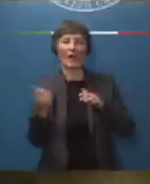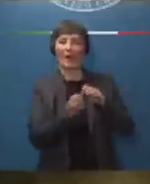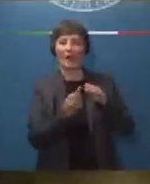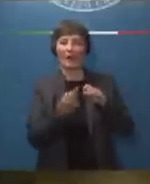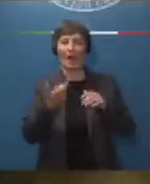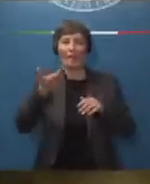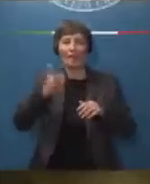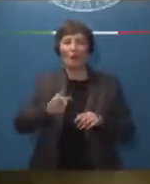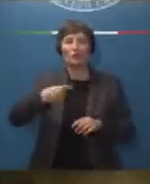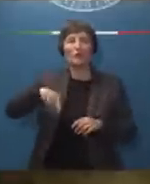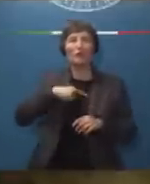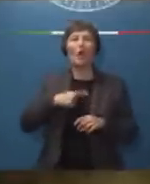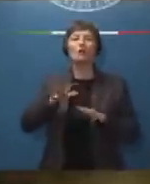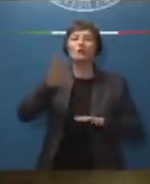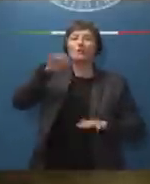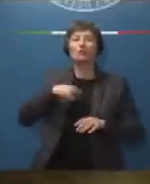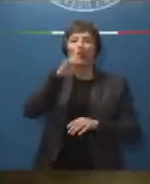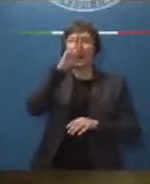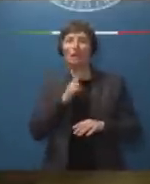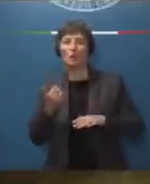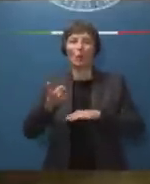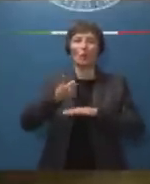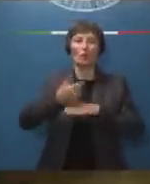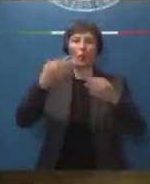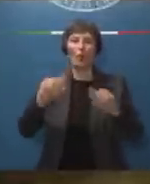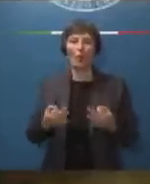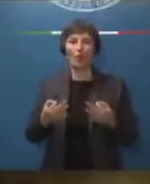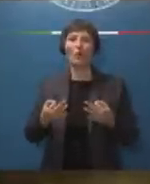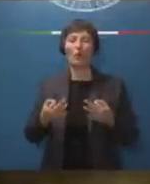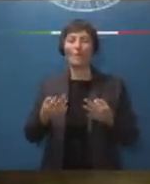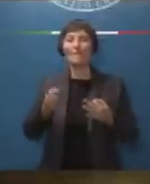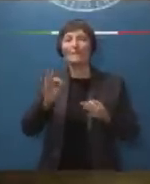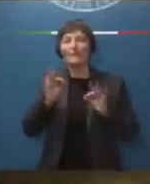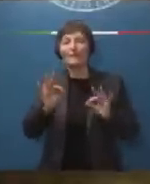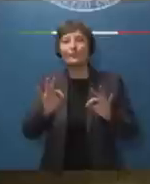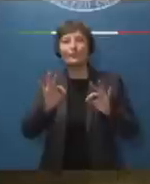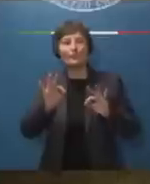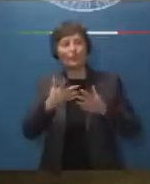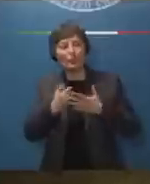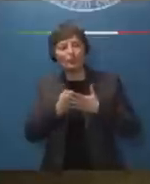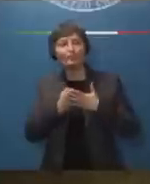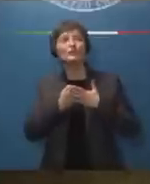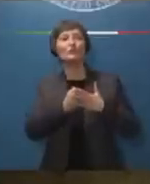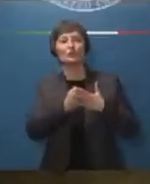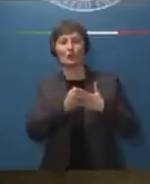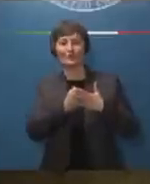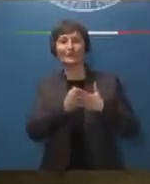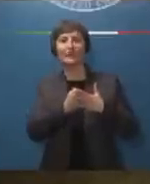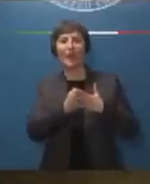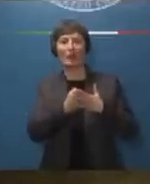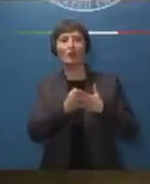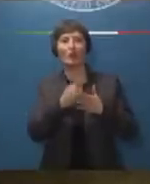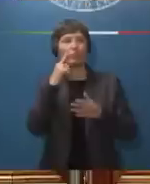di avere un ruolo decisivo nel sostenere l'attribuzione all'ucraina dello status di